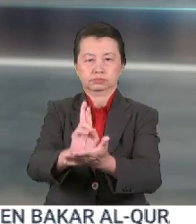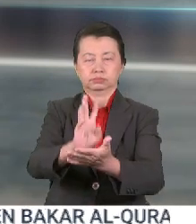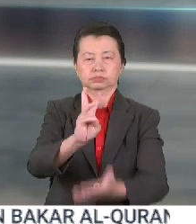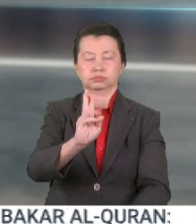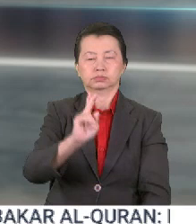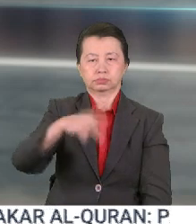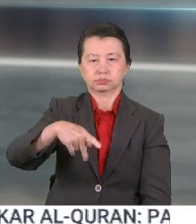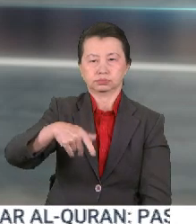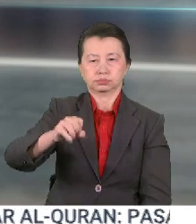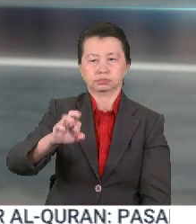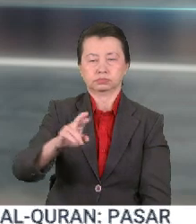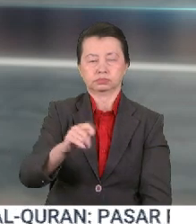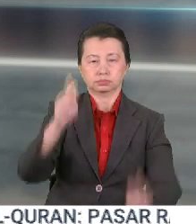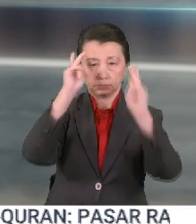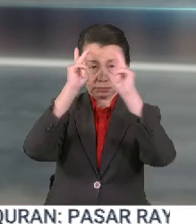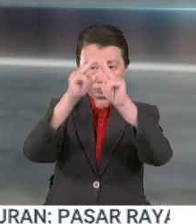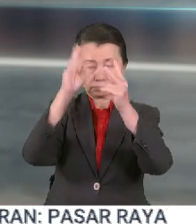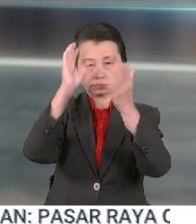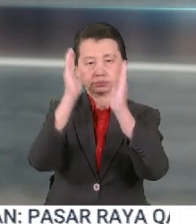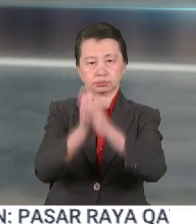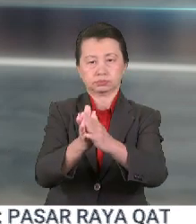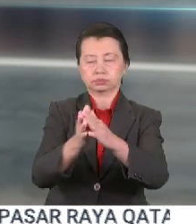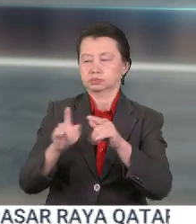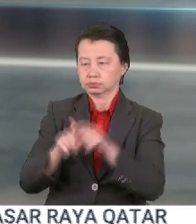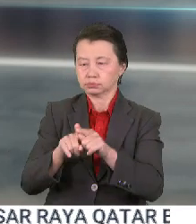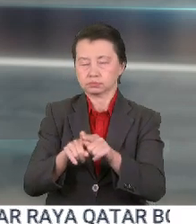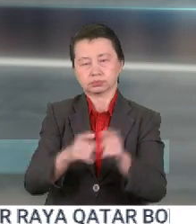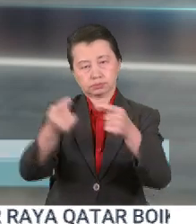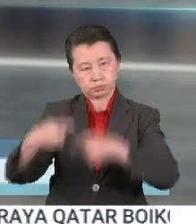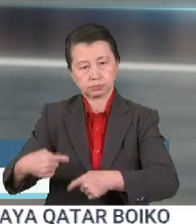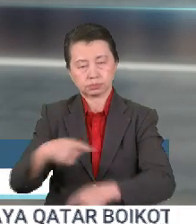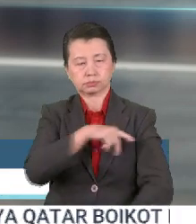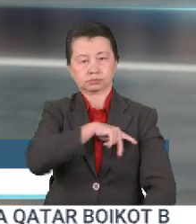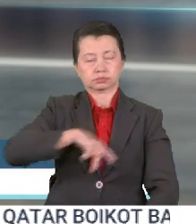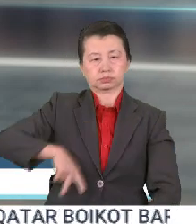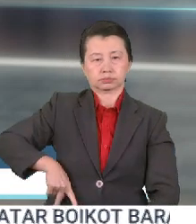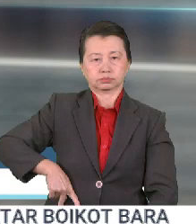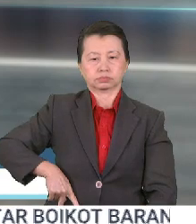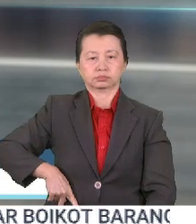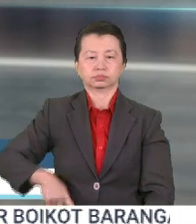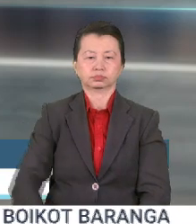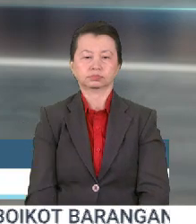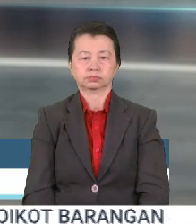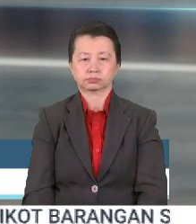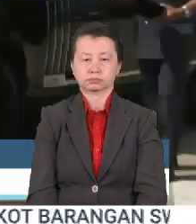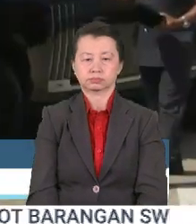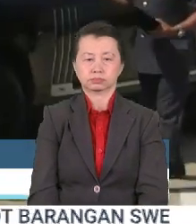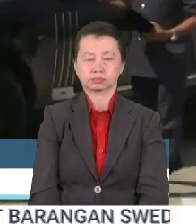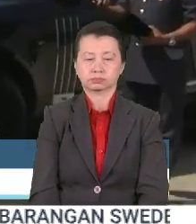WQ Park di Kuantan, Pahang. Turut mengiringi baginda, Raja Permaisuri Agong Tunku Azizah Aminah Maimunah Iskandariah.